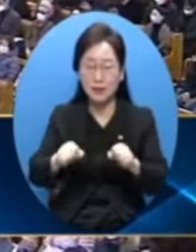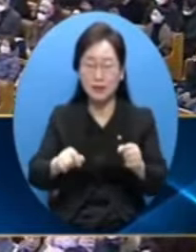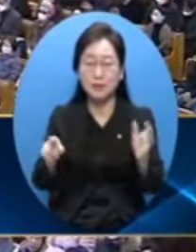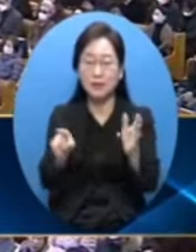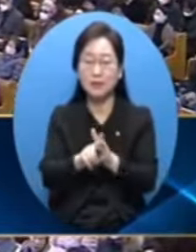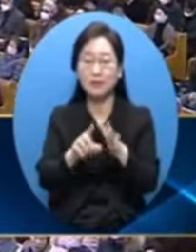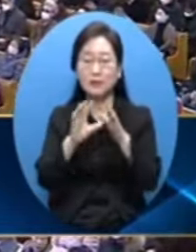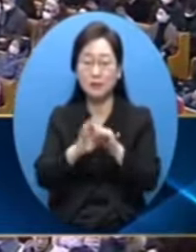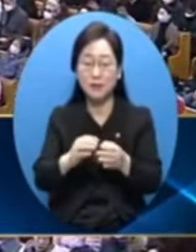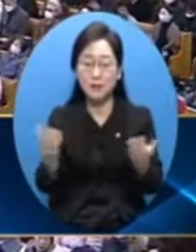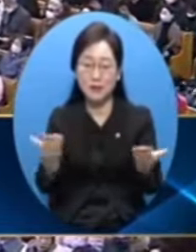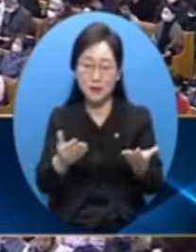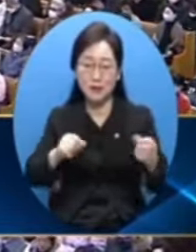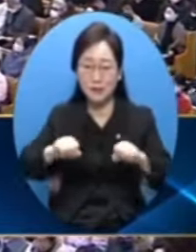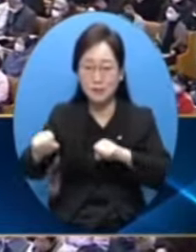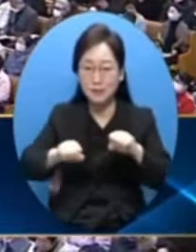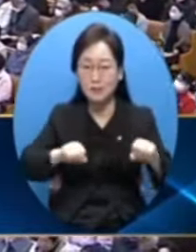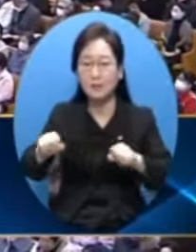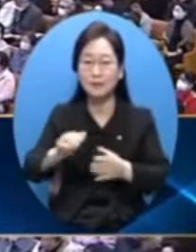믿음의 역사. 믿음의 역사. 네.